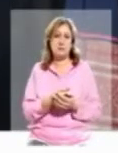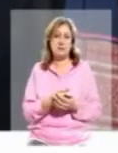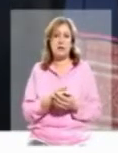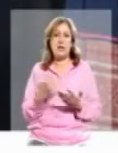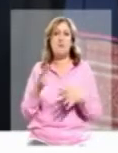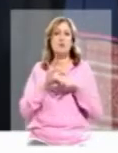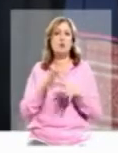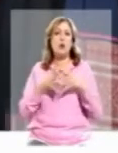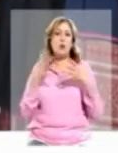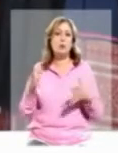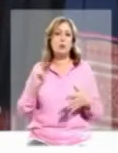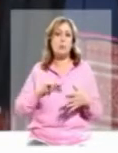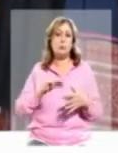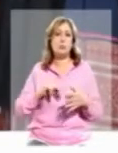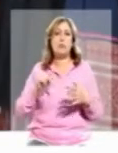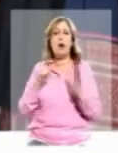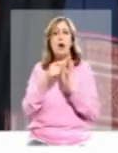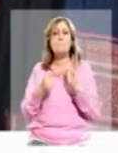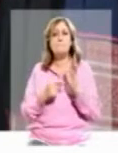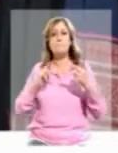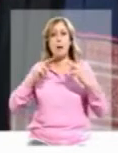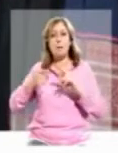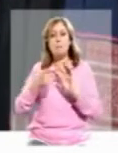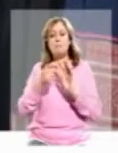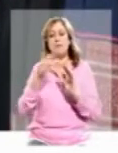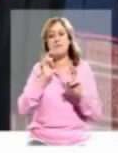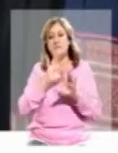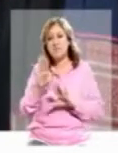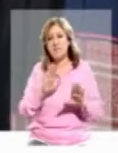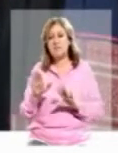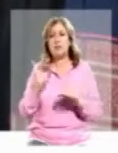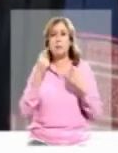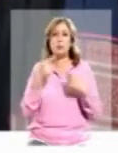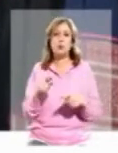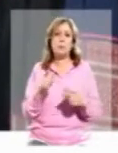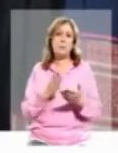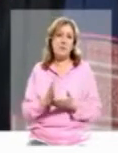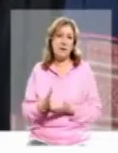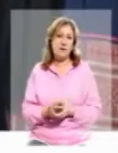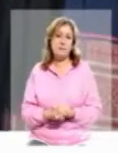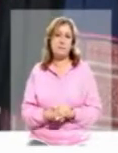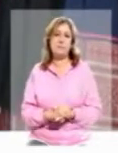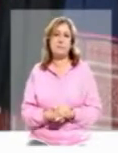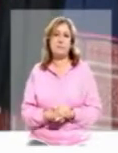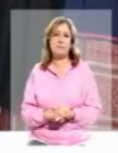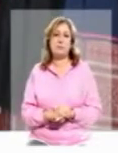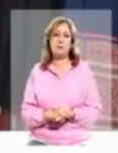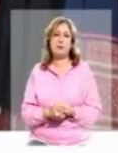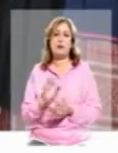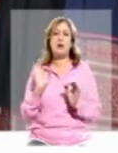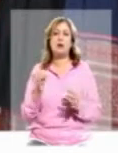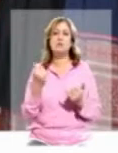Ведет огромную работу по обменным выставкам и по другим направлениям. Вот как